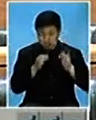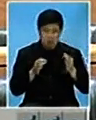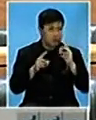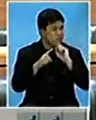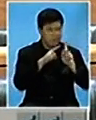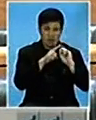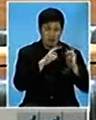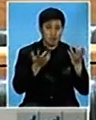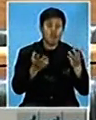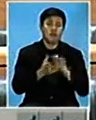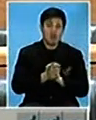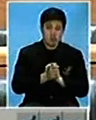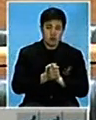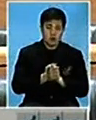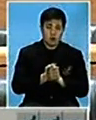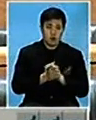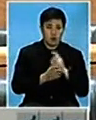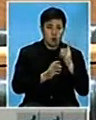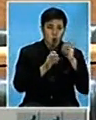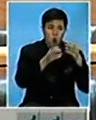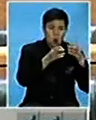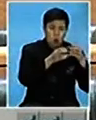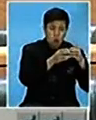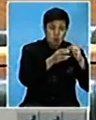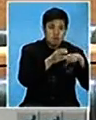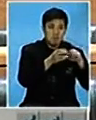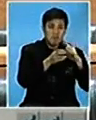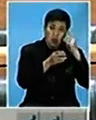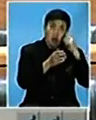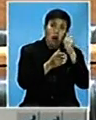ๆเรื่องถูกใจบางฝ่ายเขาไม่ค่อยพูดนะครับ